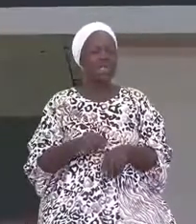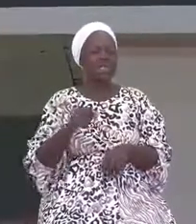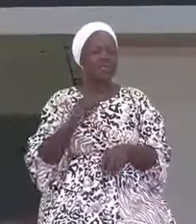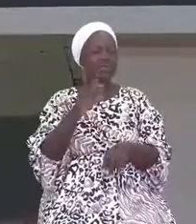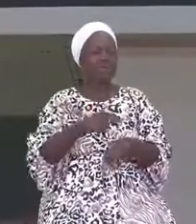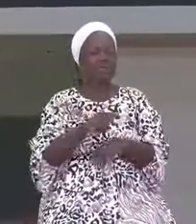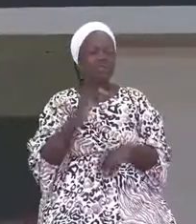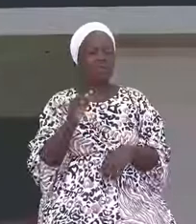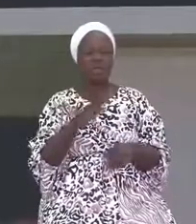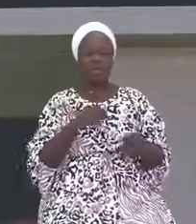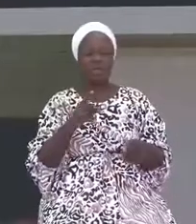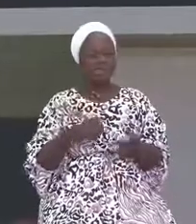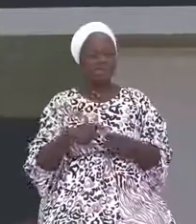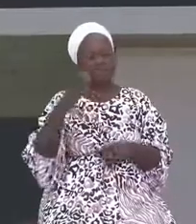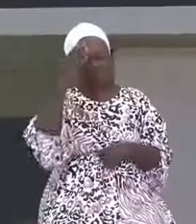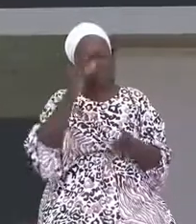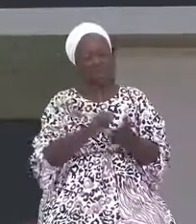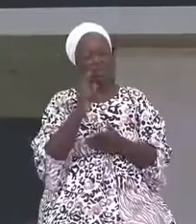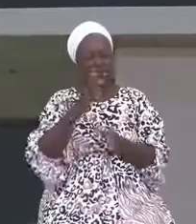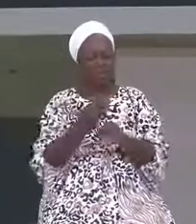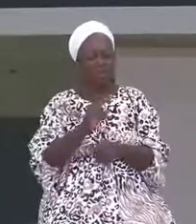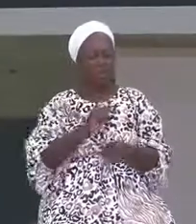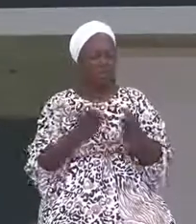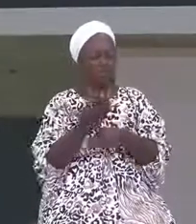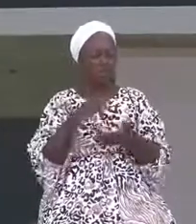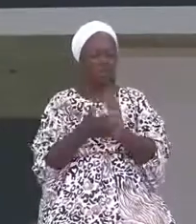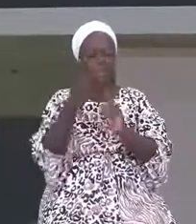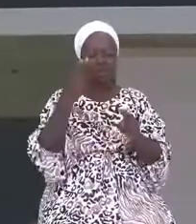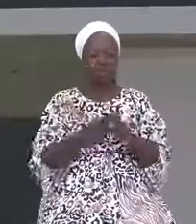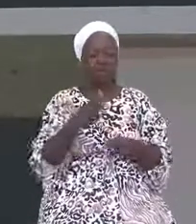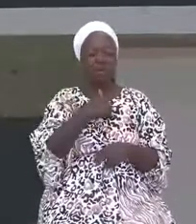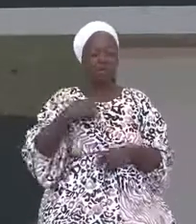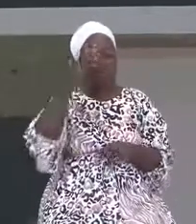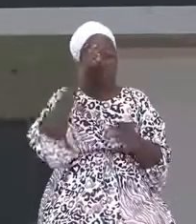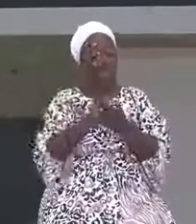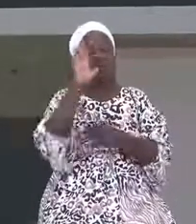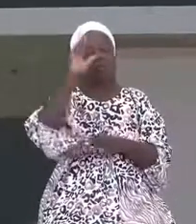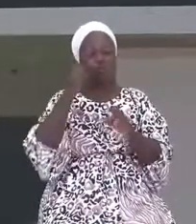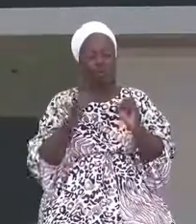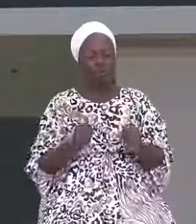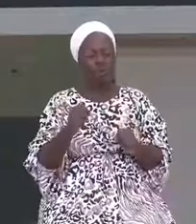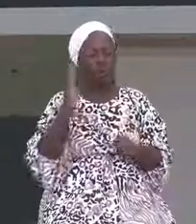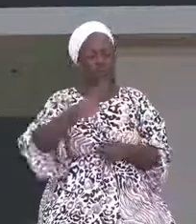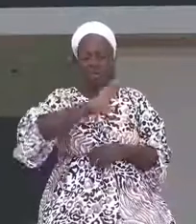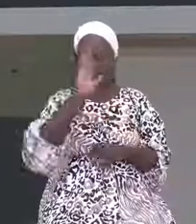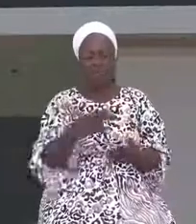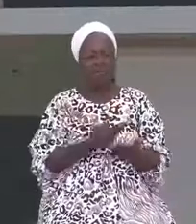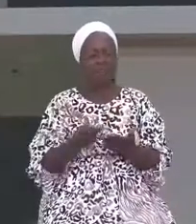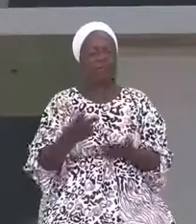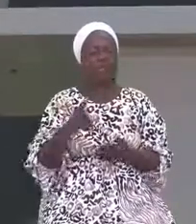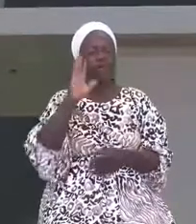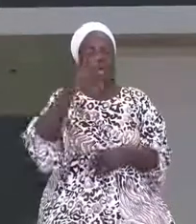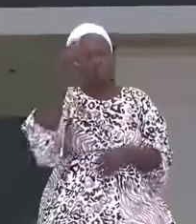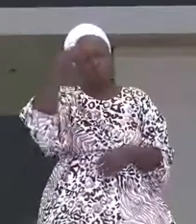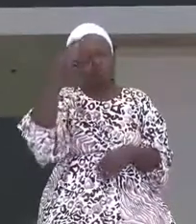sachions que tu nous donneras la victoire. Et nous savons que ta puissance ne faillira jamais. Ta